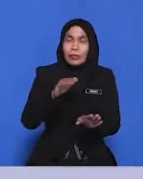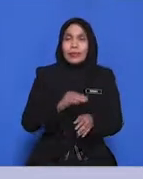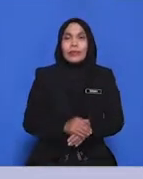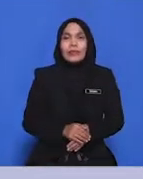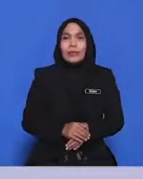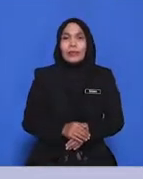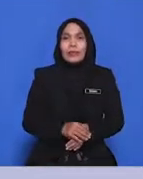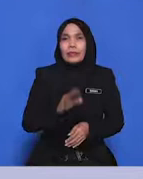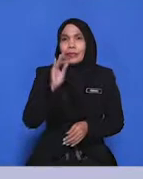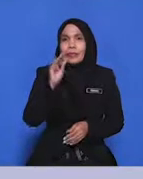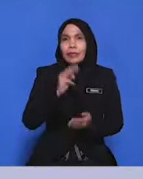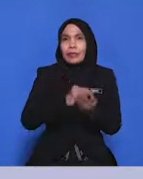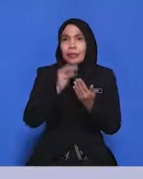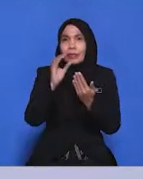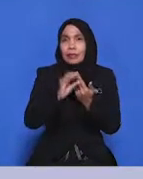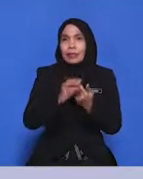bersamaan 9 Mac